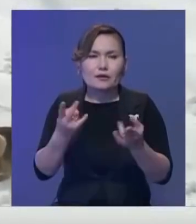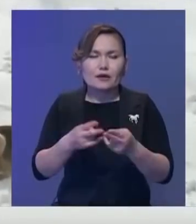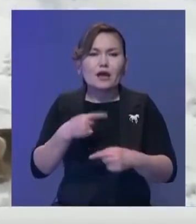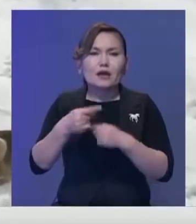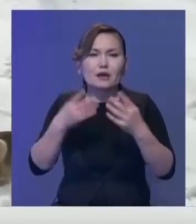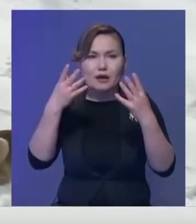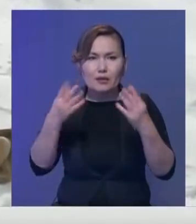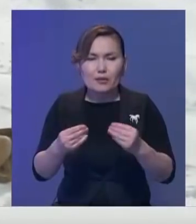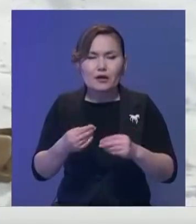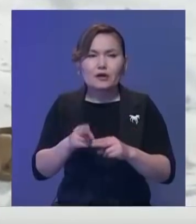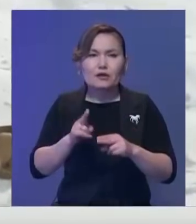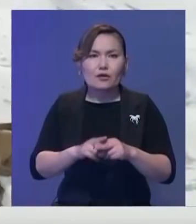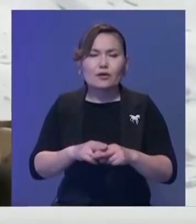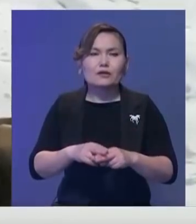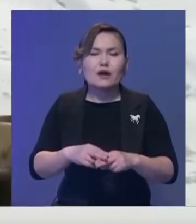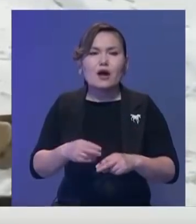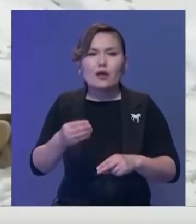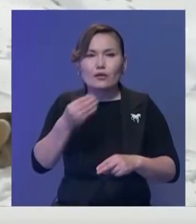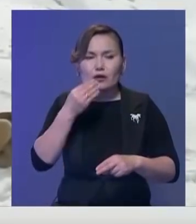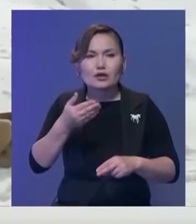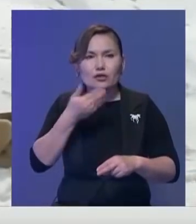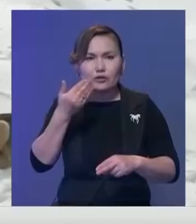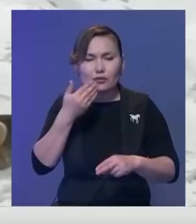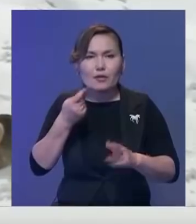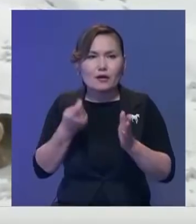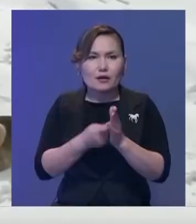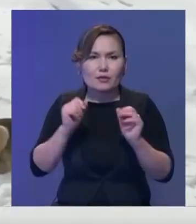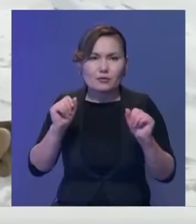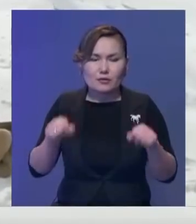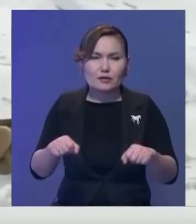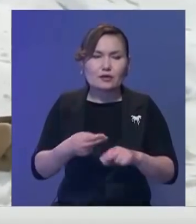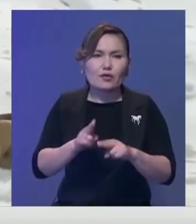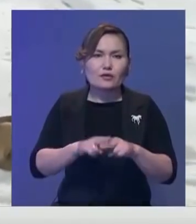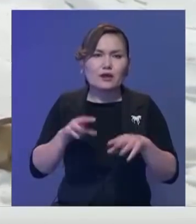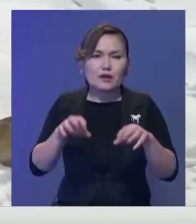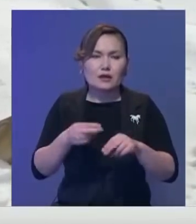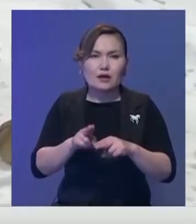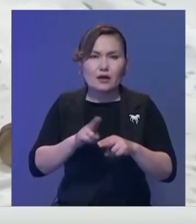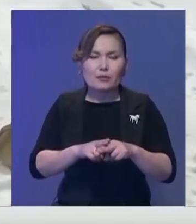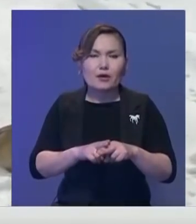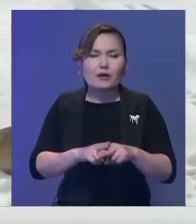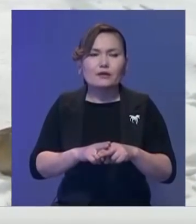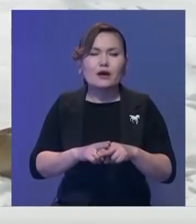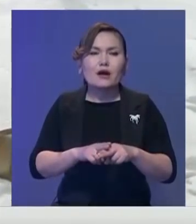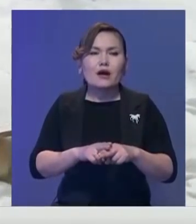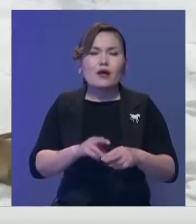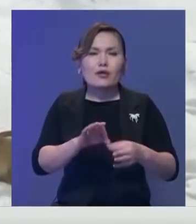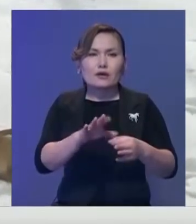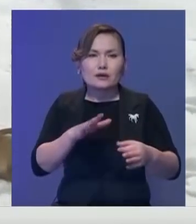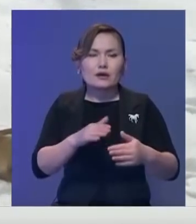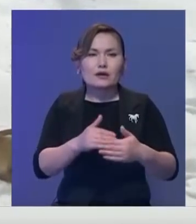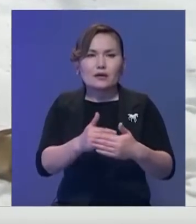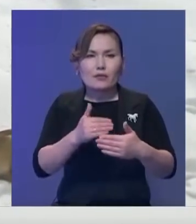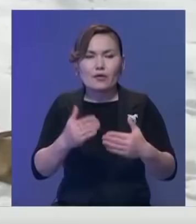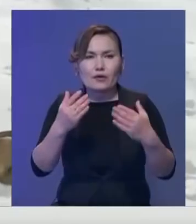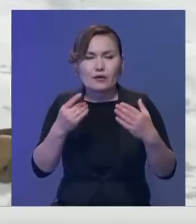тек құнарлы сопрамен шектесе де болады. Ал аңшылыққа шығар алдында бір күн бұрын шикі ет беруден